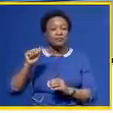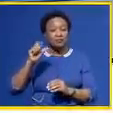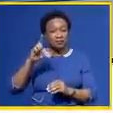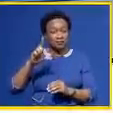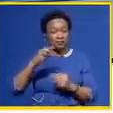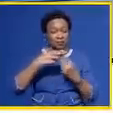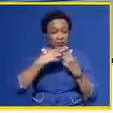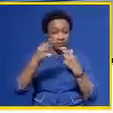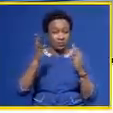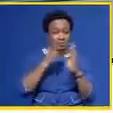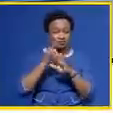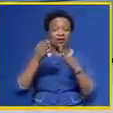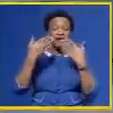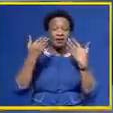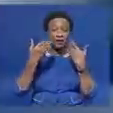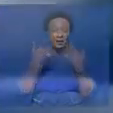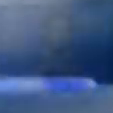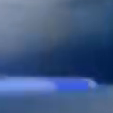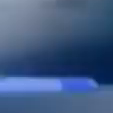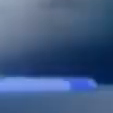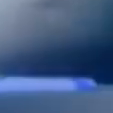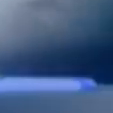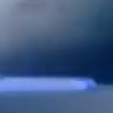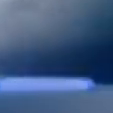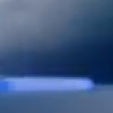hali ya hewa.